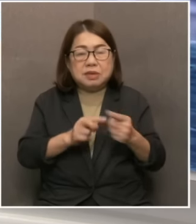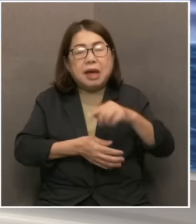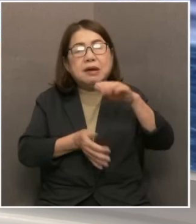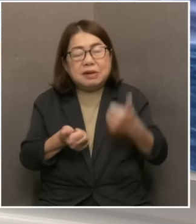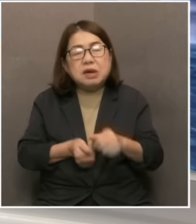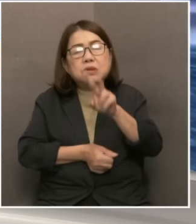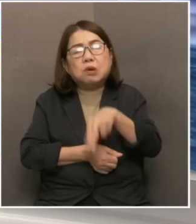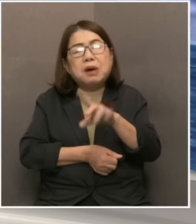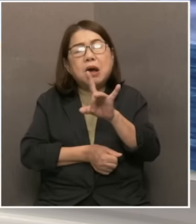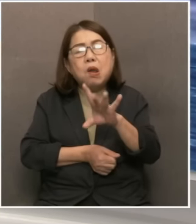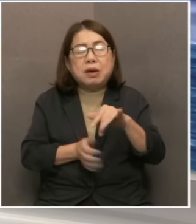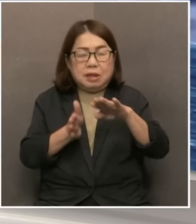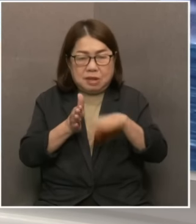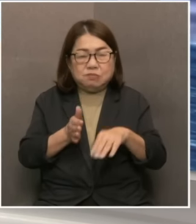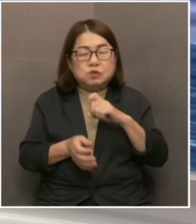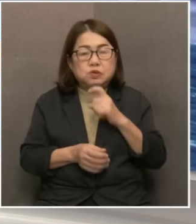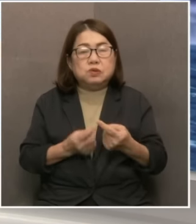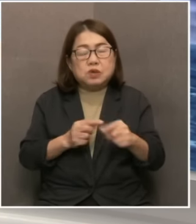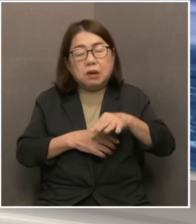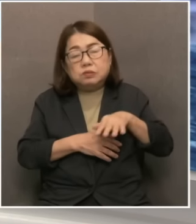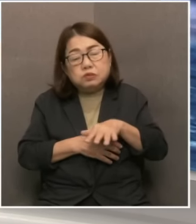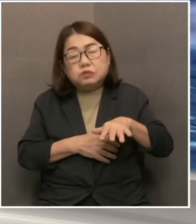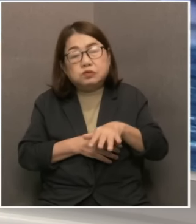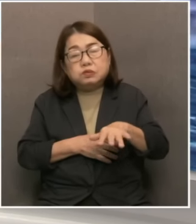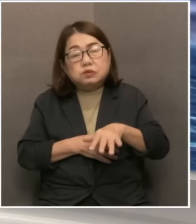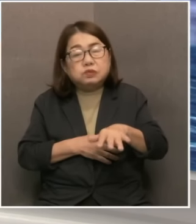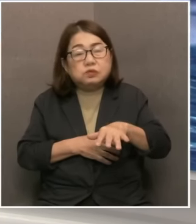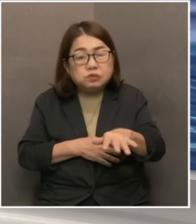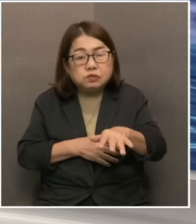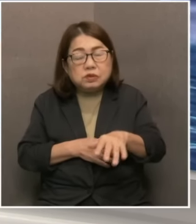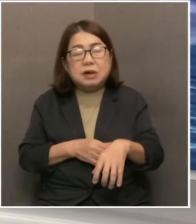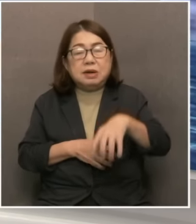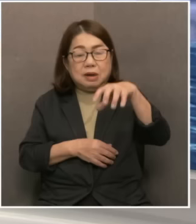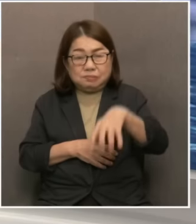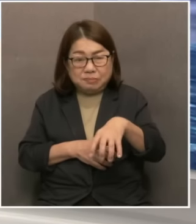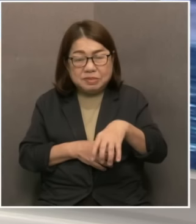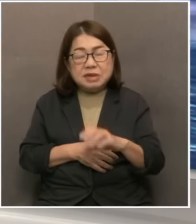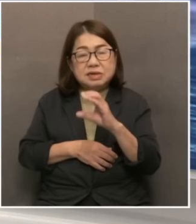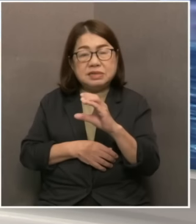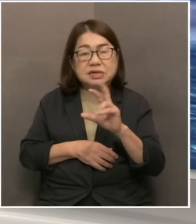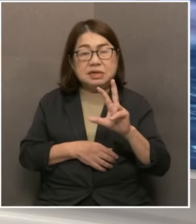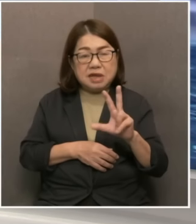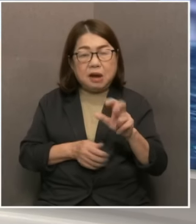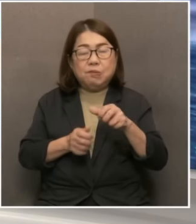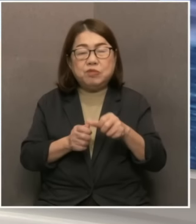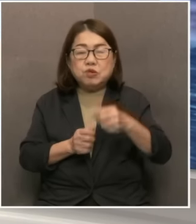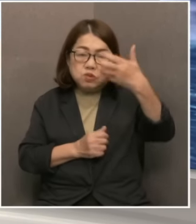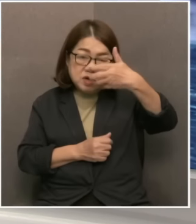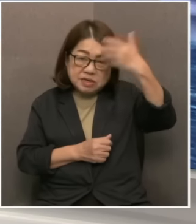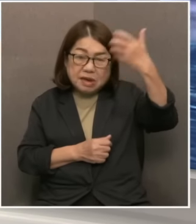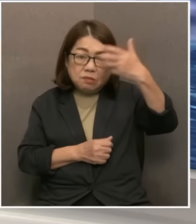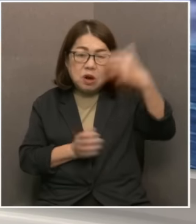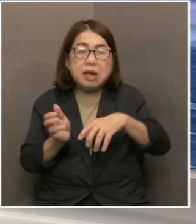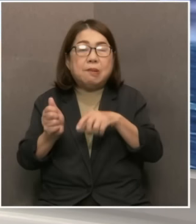คะต่อเนื่องกันค่ะน้ำก็จะไหลมาเรื่อยๆนะคะไปต่อที่สถานี C3อำเภอเมืองสิงห์บุรจังหวัดสิงห์บุรีตอน